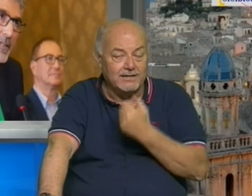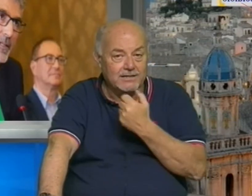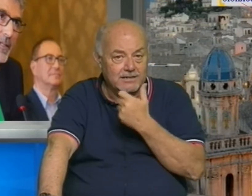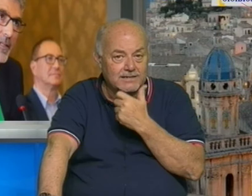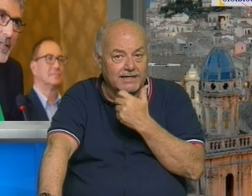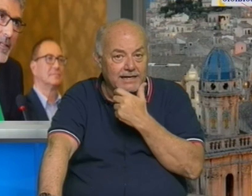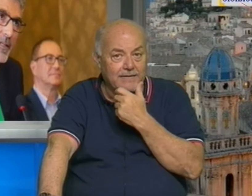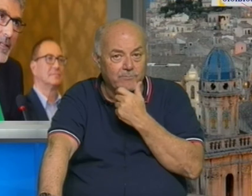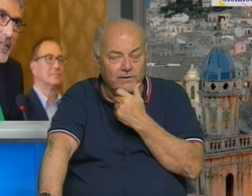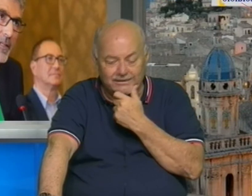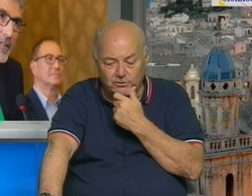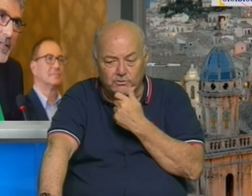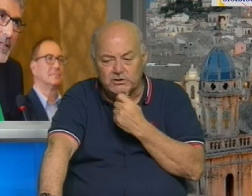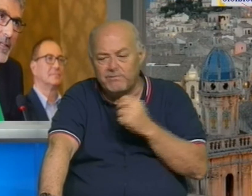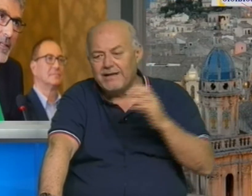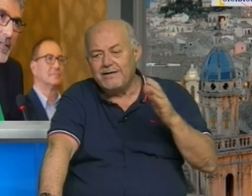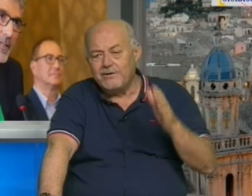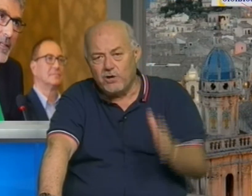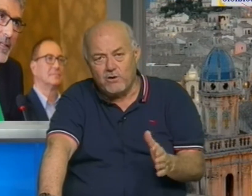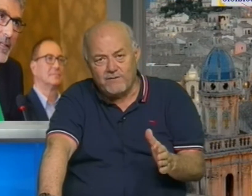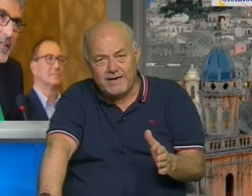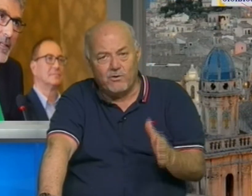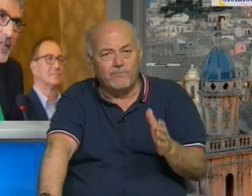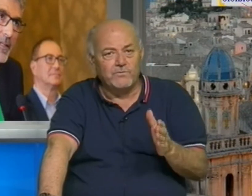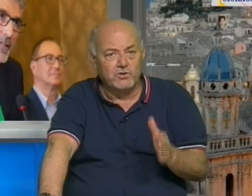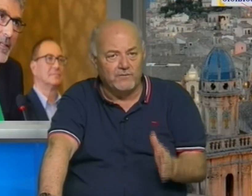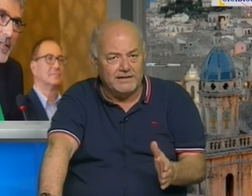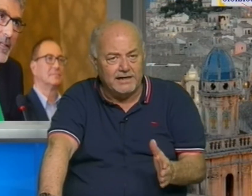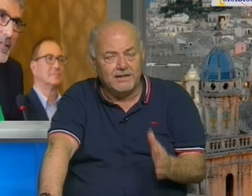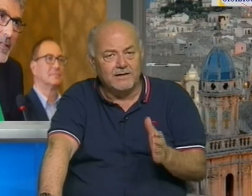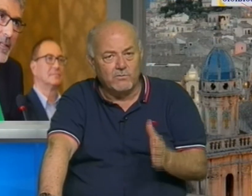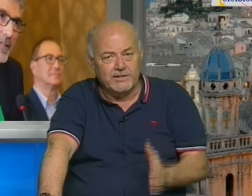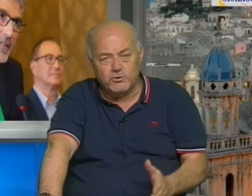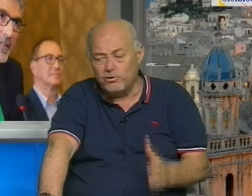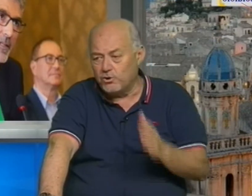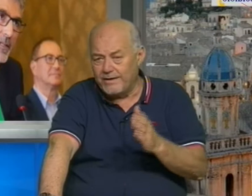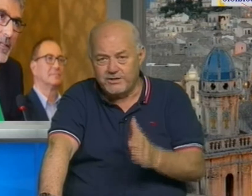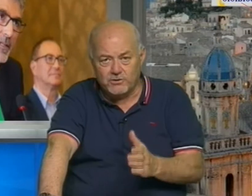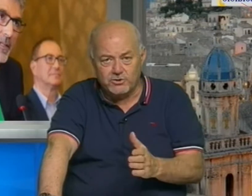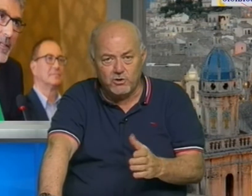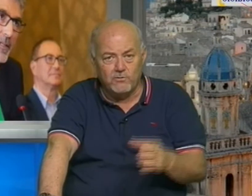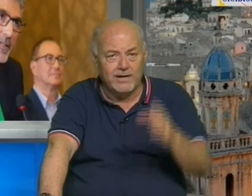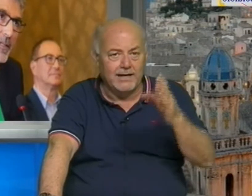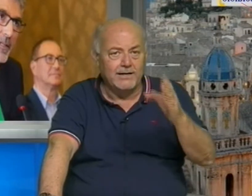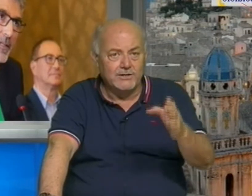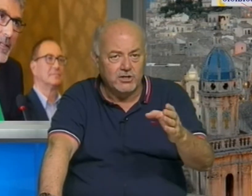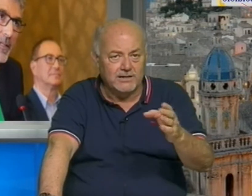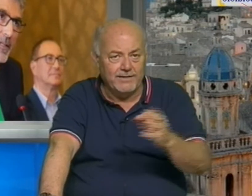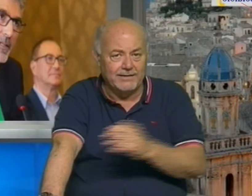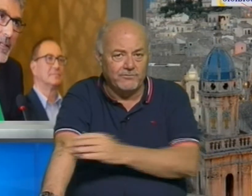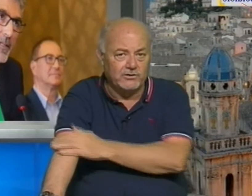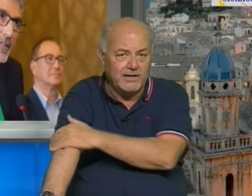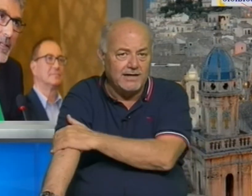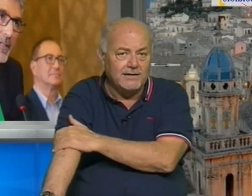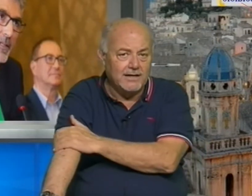di salire più in alto possibile. Noi lo avremo giovedì qui in studio, domani c'è Consiglio Comunale,